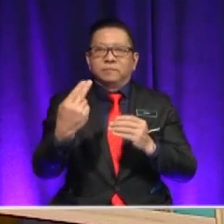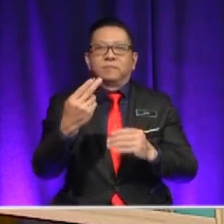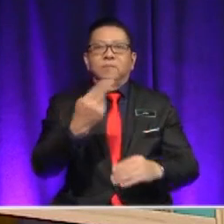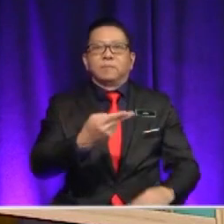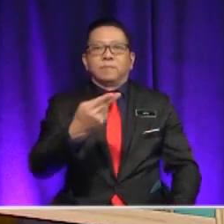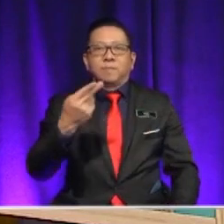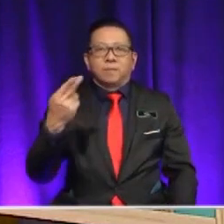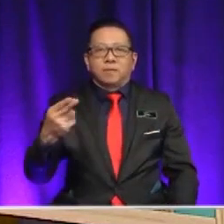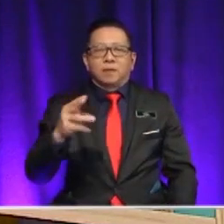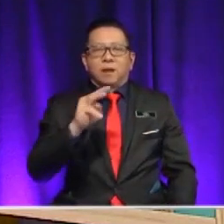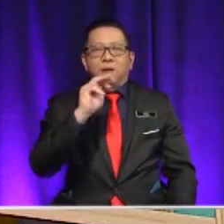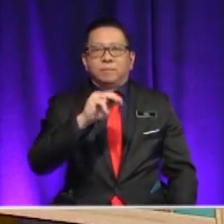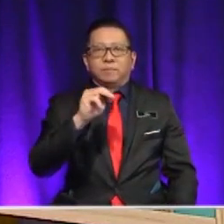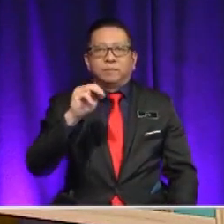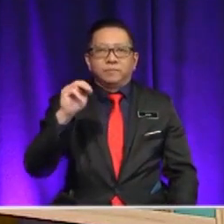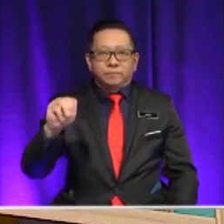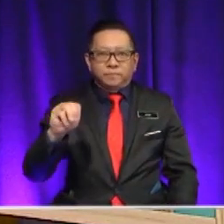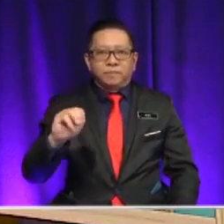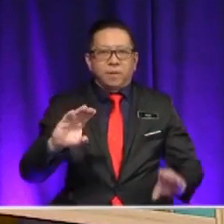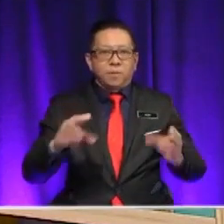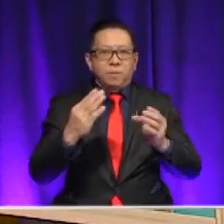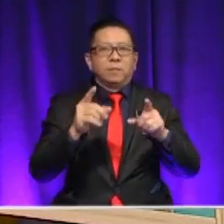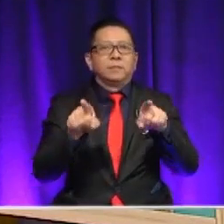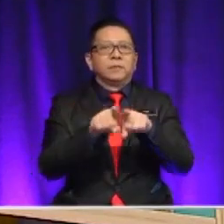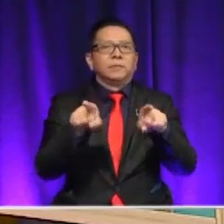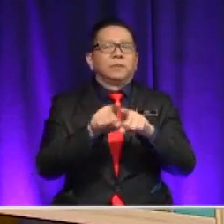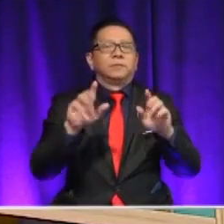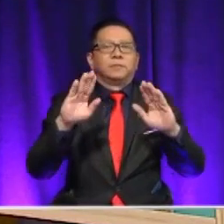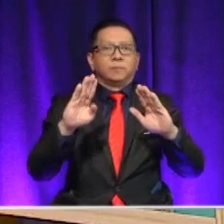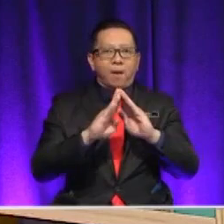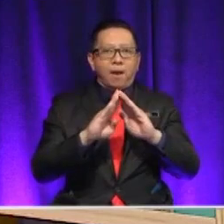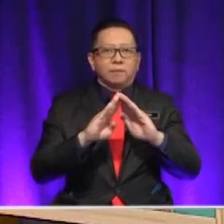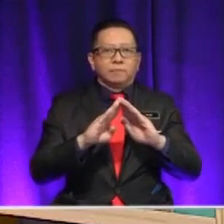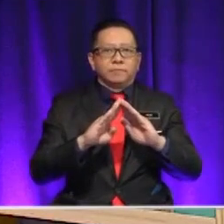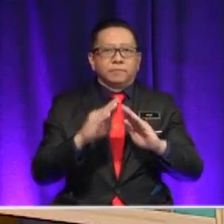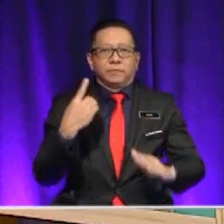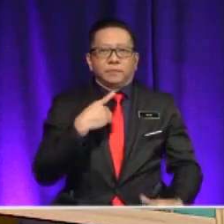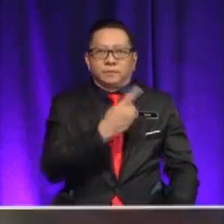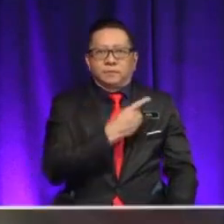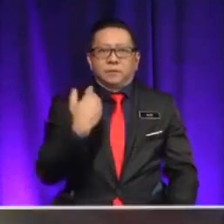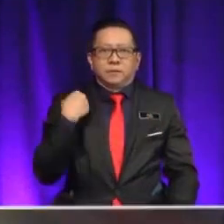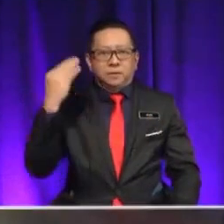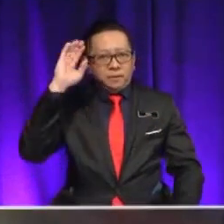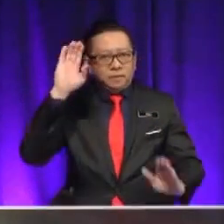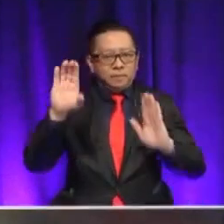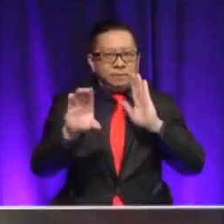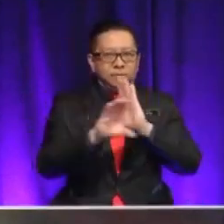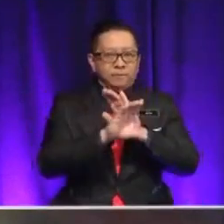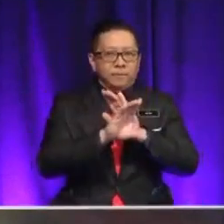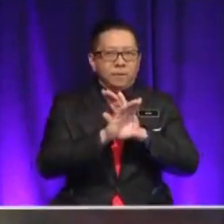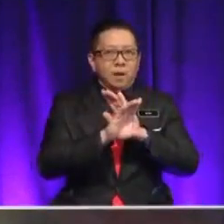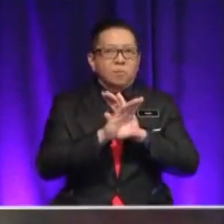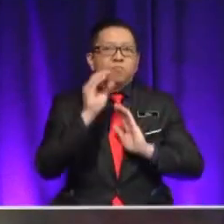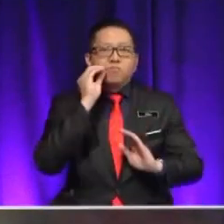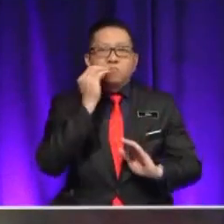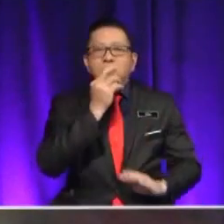juga murid-murid yang berada di rumah pun boleh buat. Okey, iaitu kita ada gambar bunga raya. Bunga raya ni memang sinonim dengan